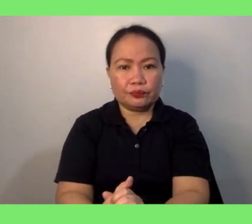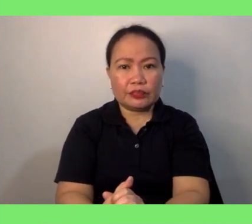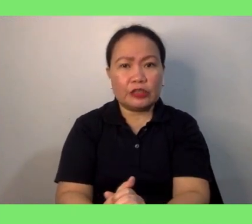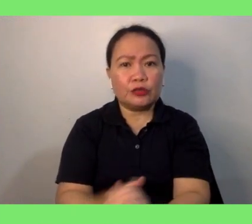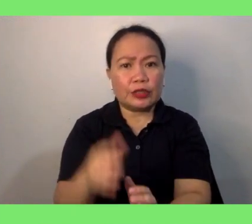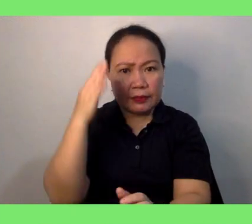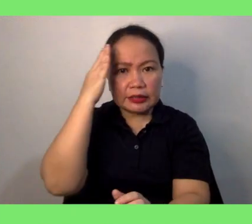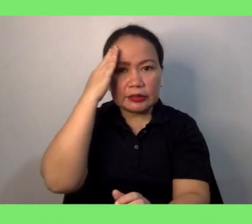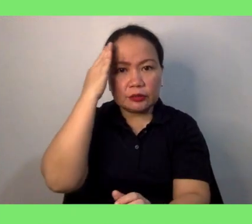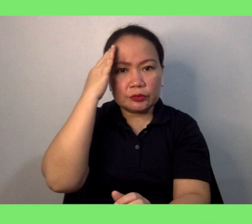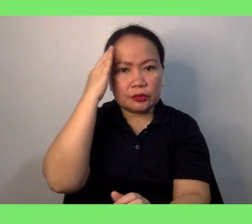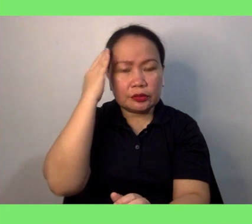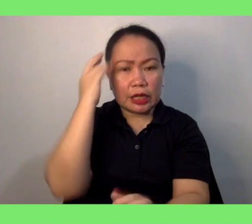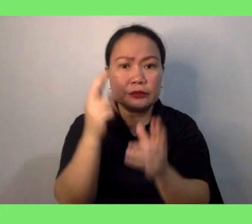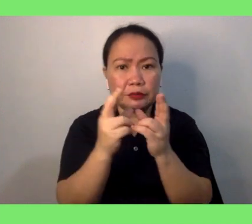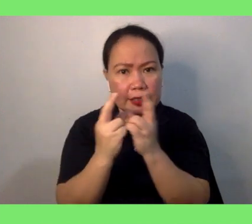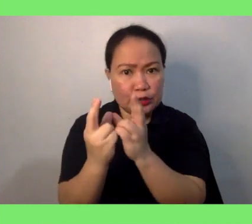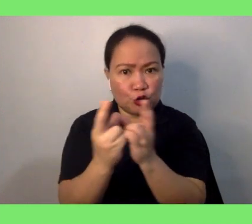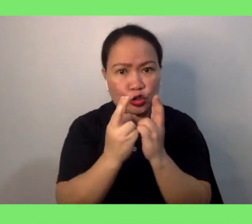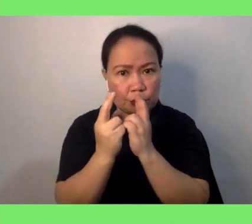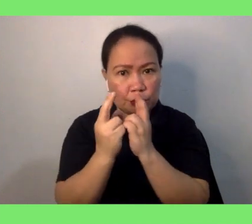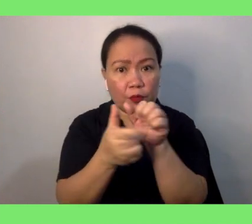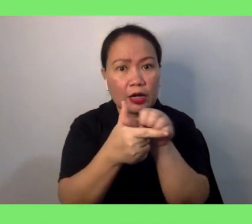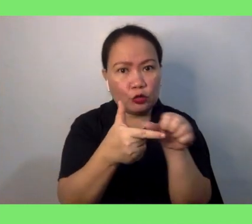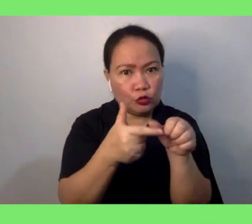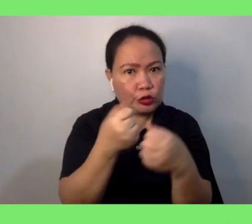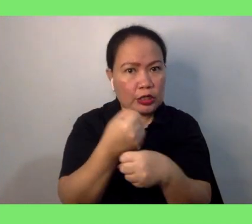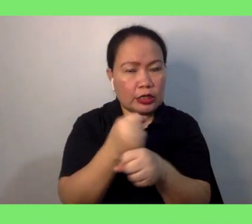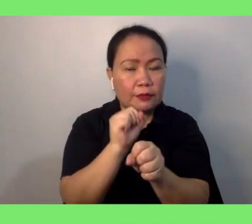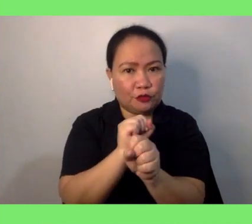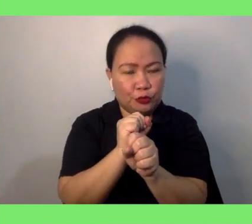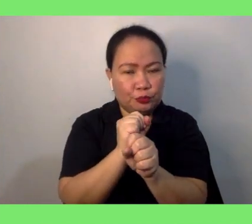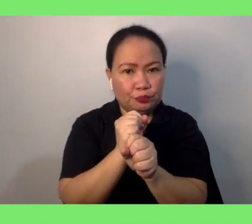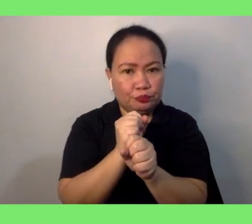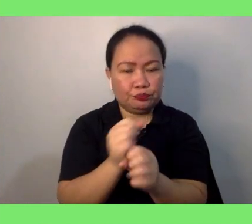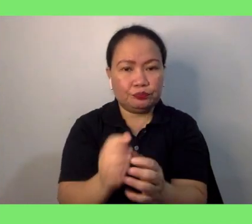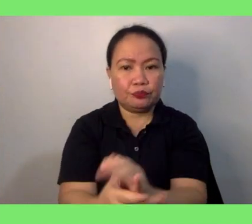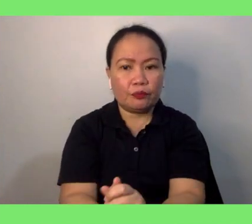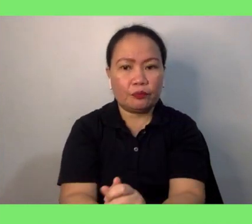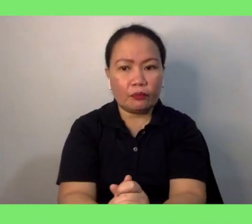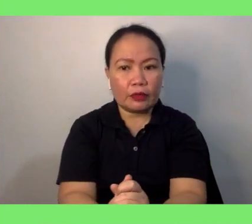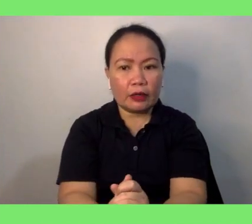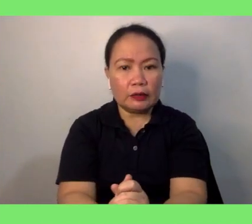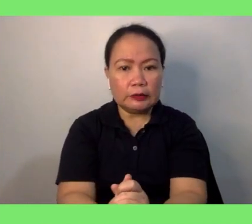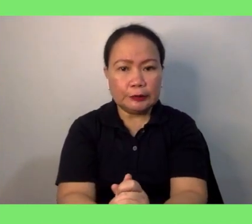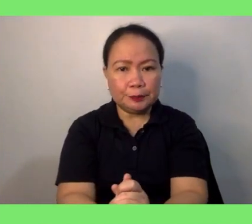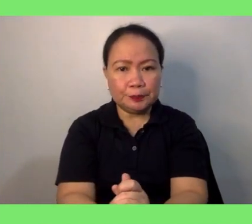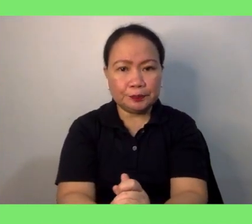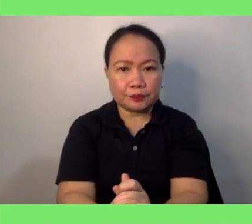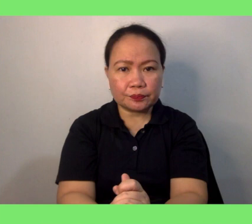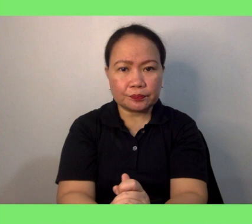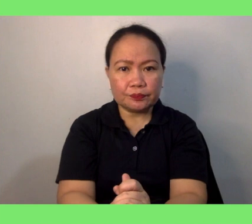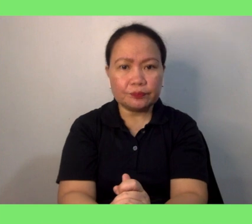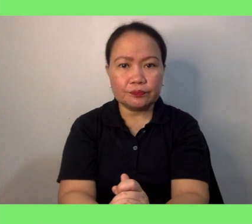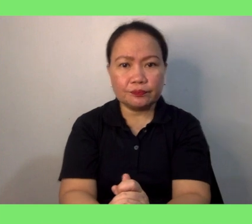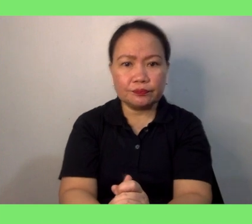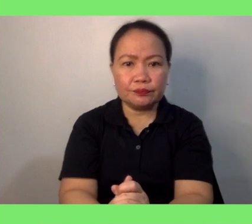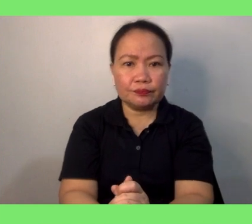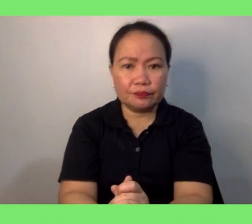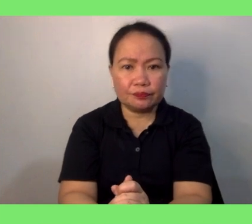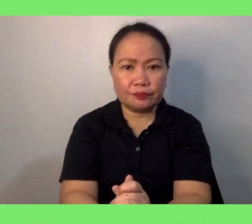dapat alam natin yung relationship. Okay? Dapat alam mo kung anong meron sa kanilang